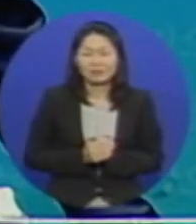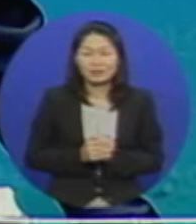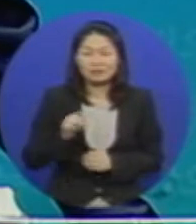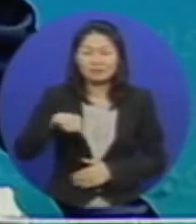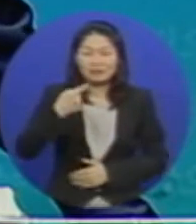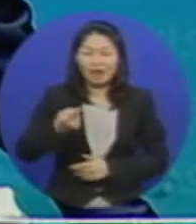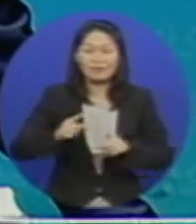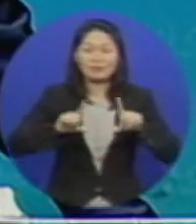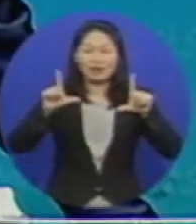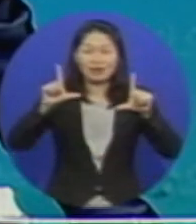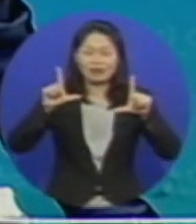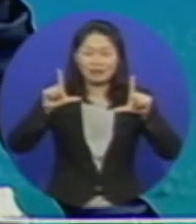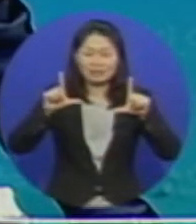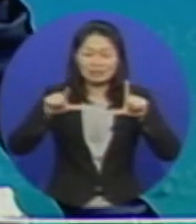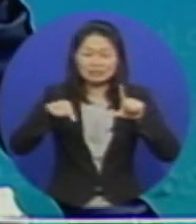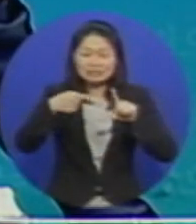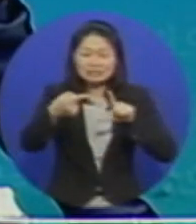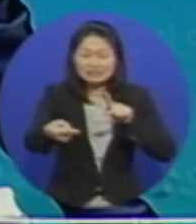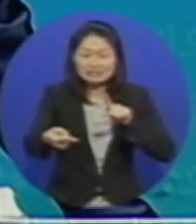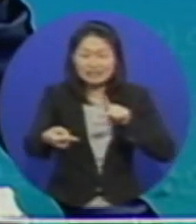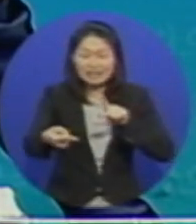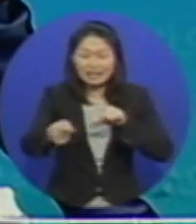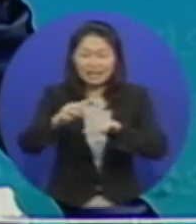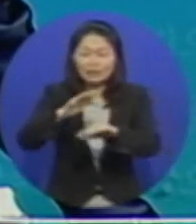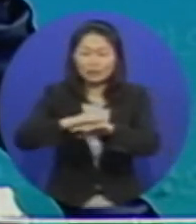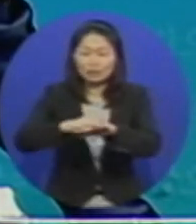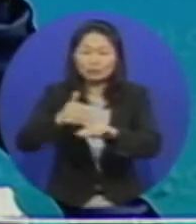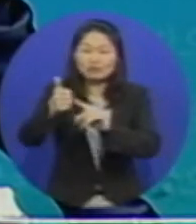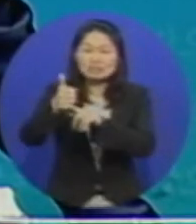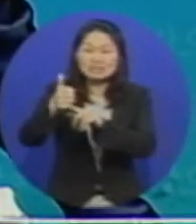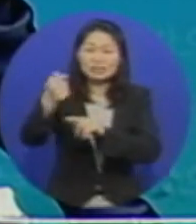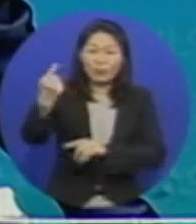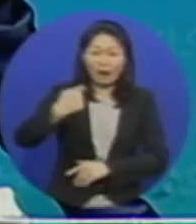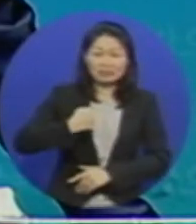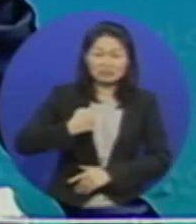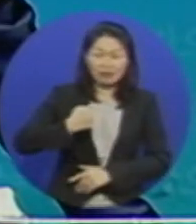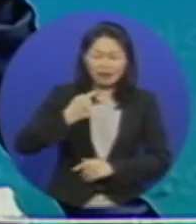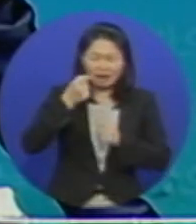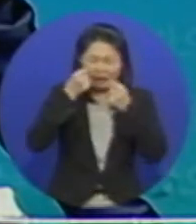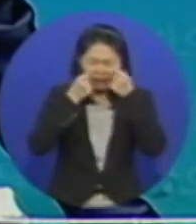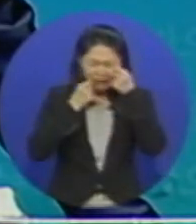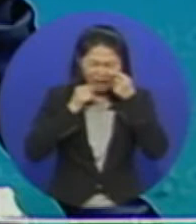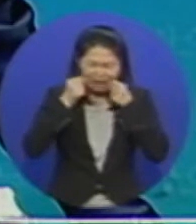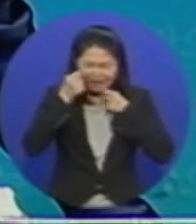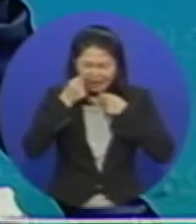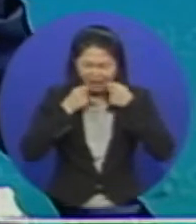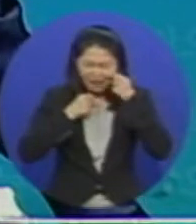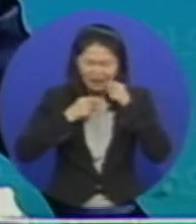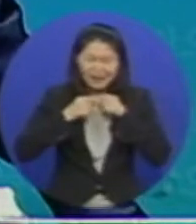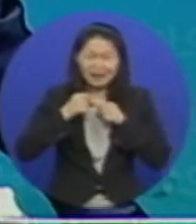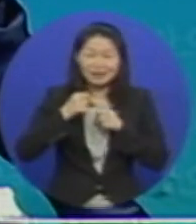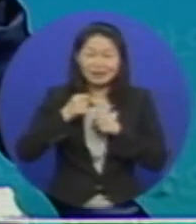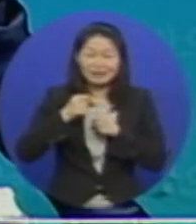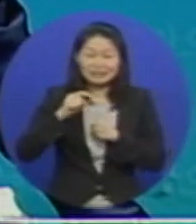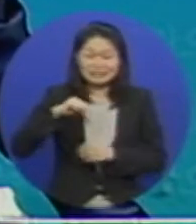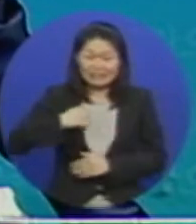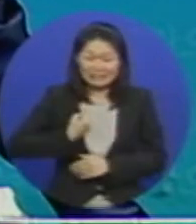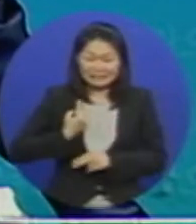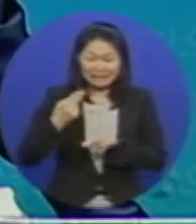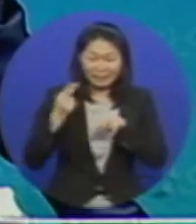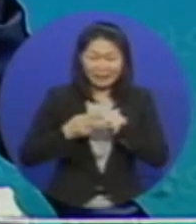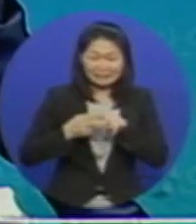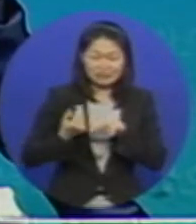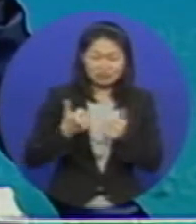그 다음날 아랜 돈 주 의 와서 그냥 통곡을 하고 오는 겁니다 자기는 맞아죽을 각오를